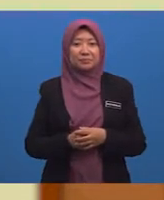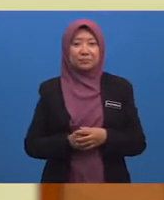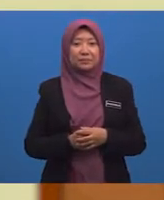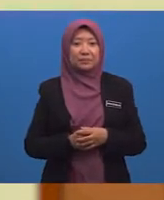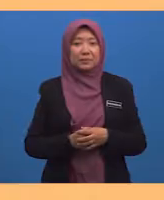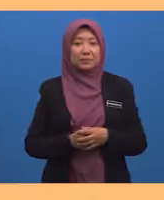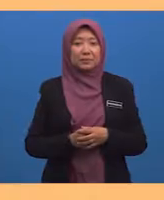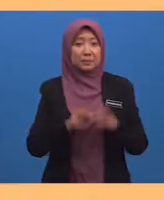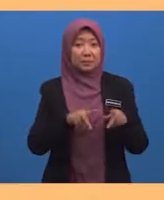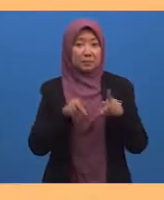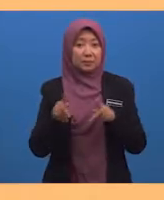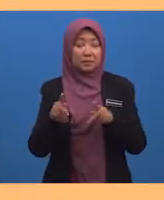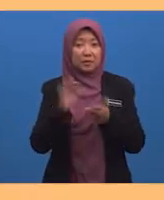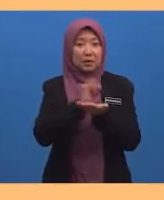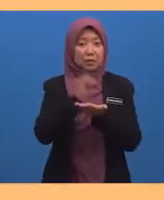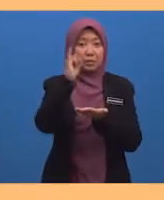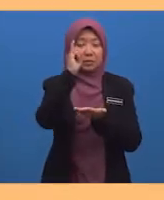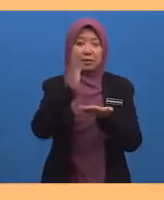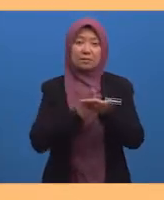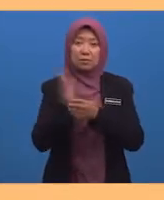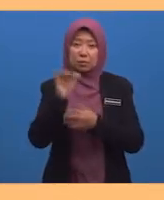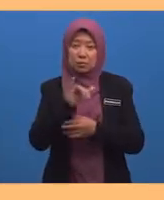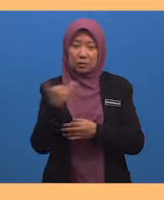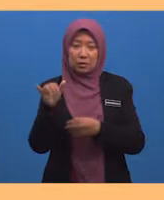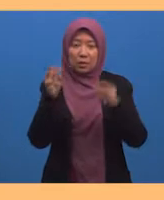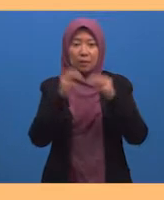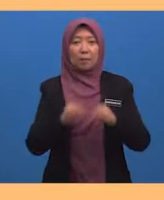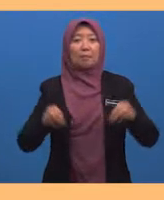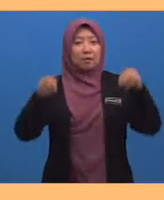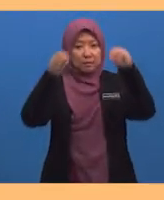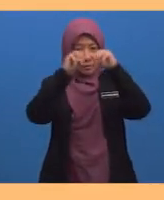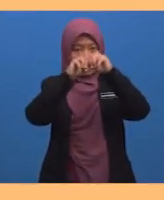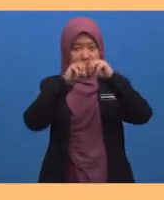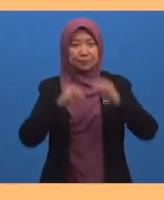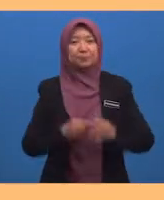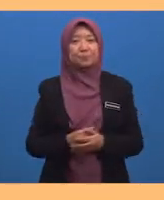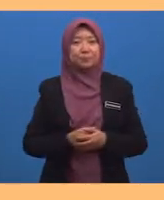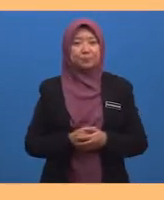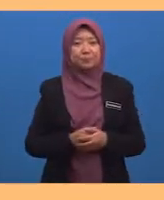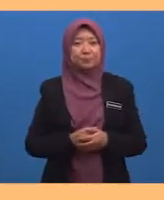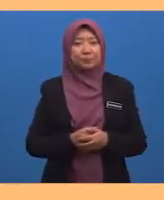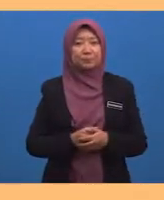Para pelajar, institusi pendidikan yang seterusnya ialah masjid.